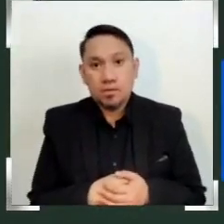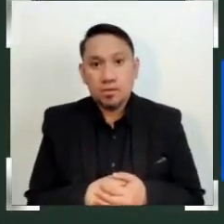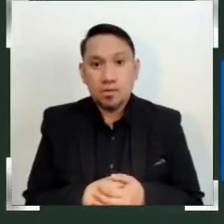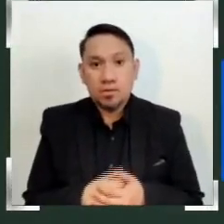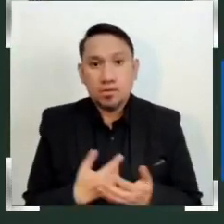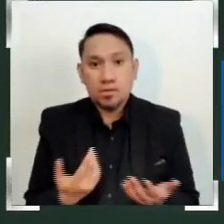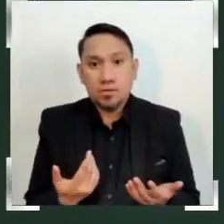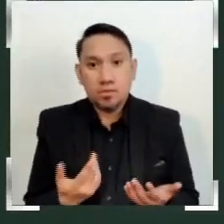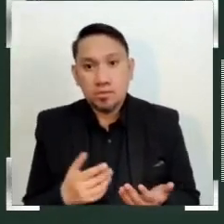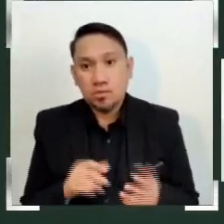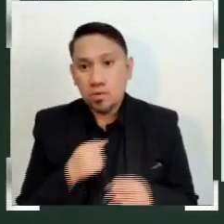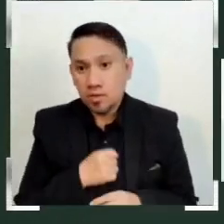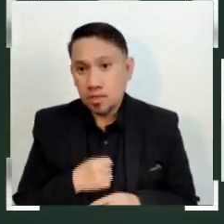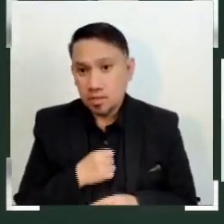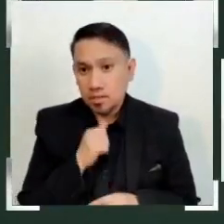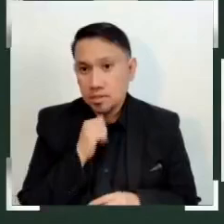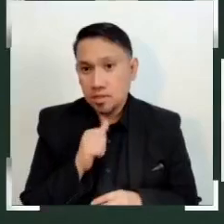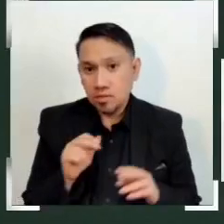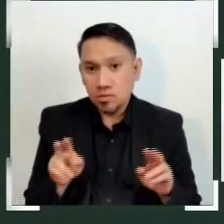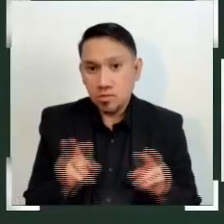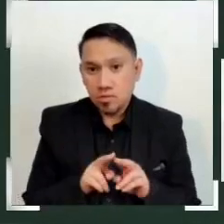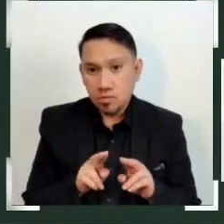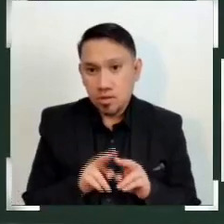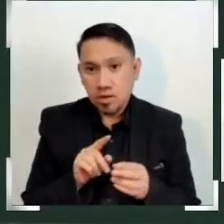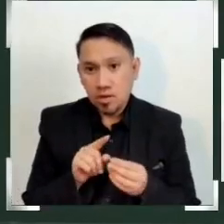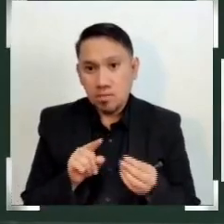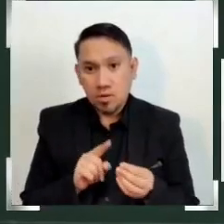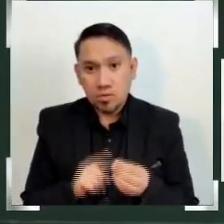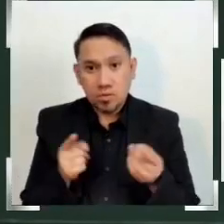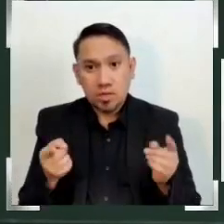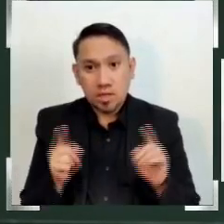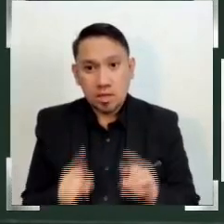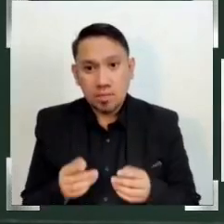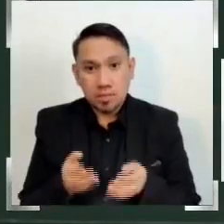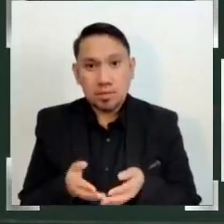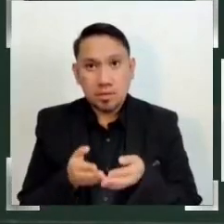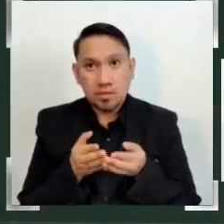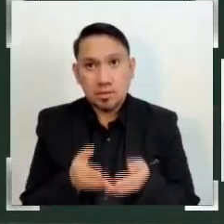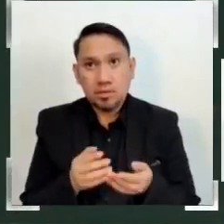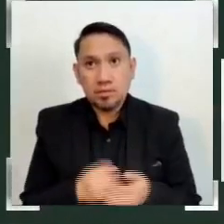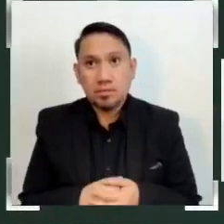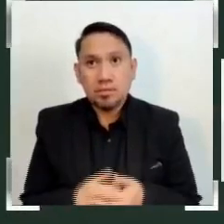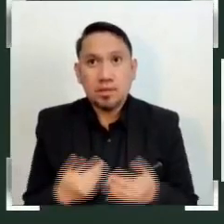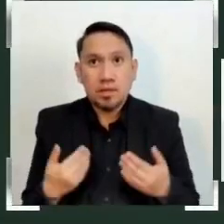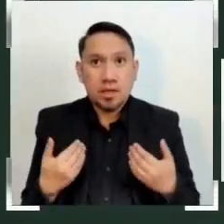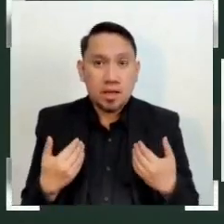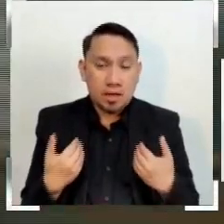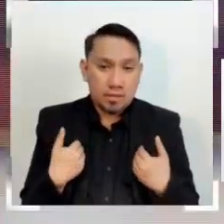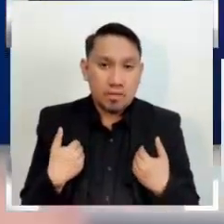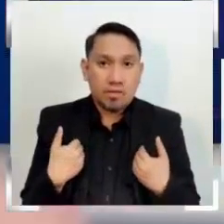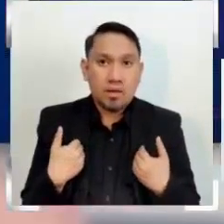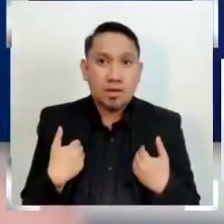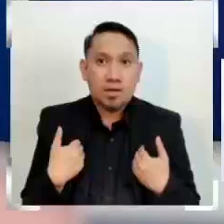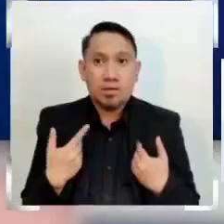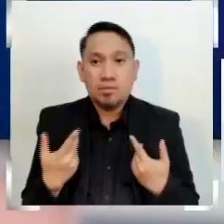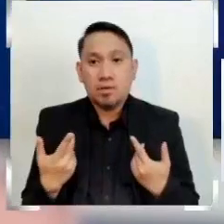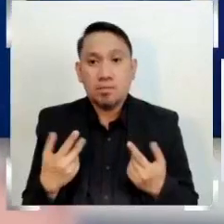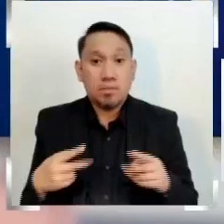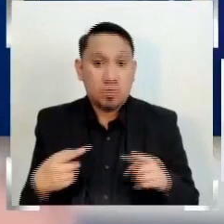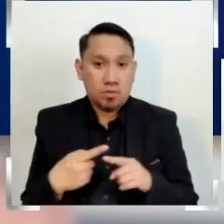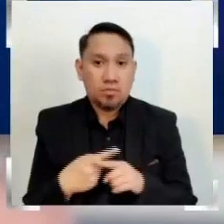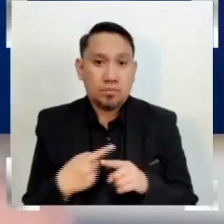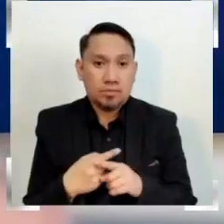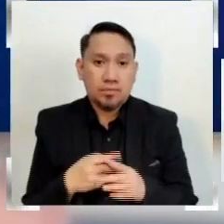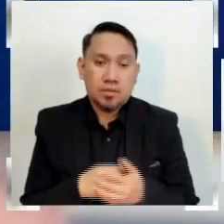po kanina ng Chinese vessel. Talagang magkakaroon po talaga ng tension po talaga mangyayari. Buti na